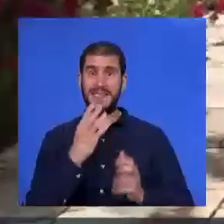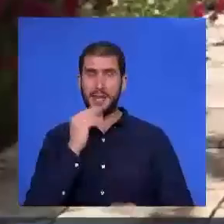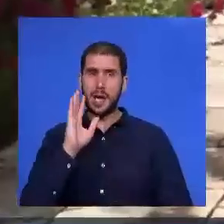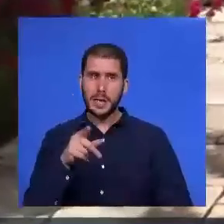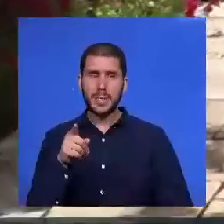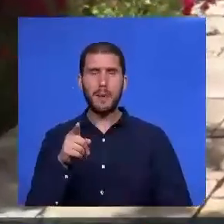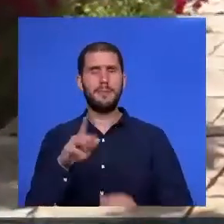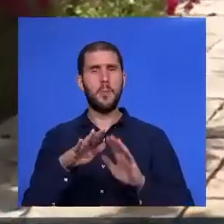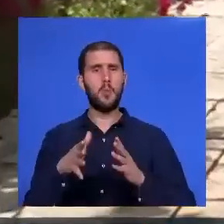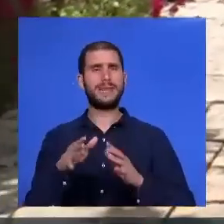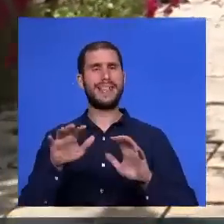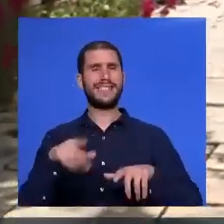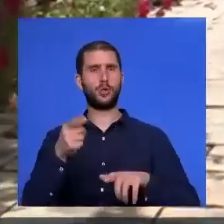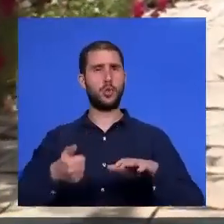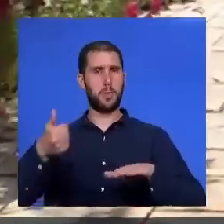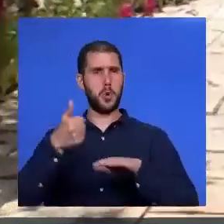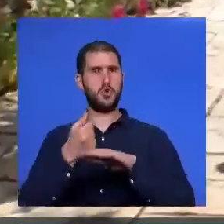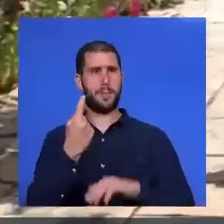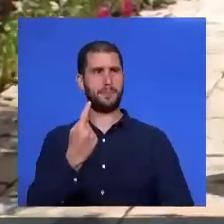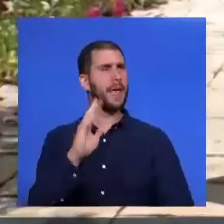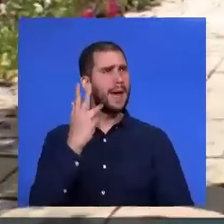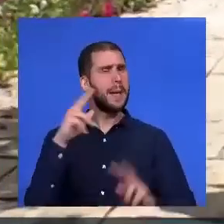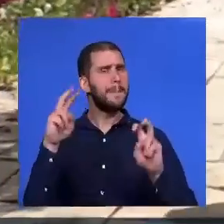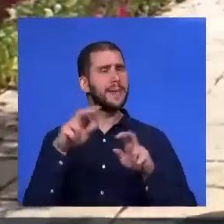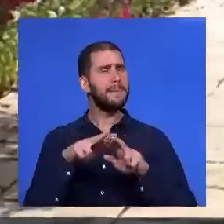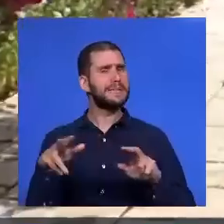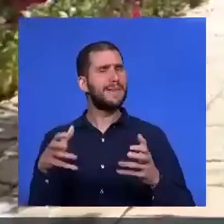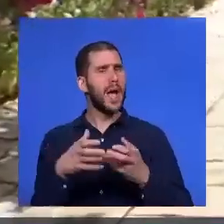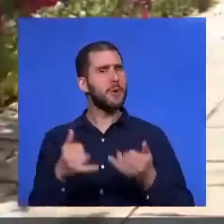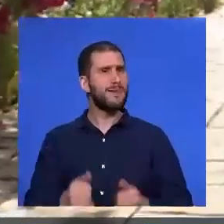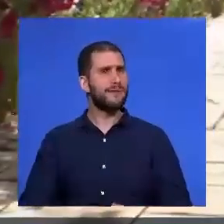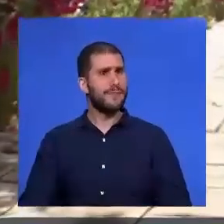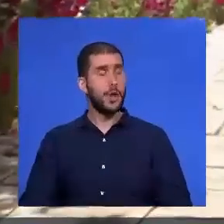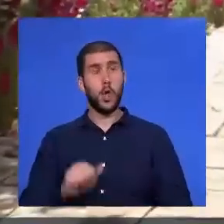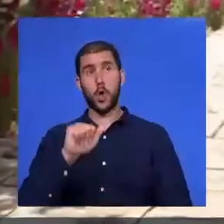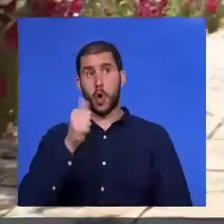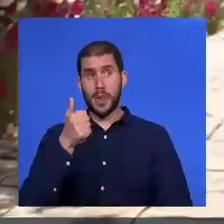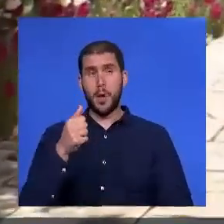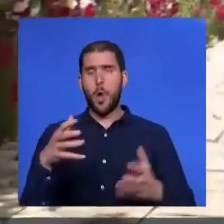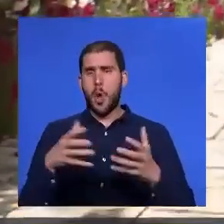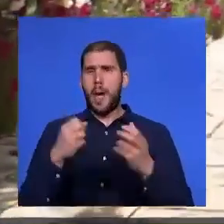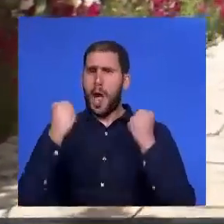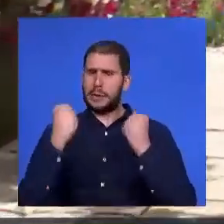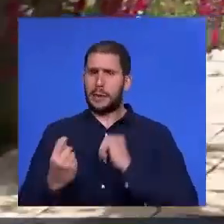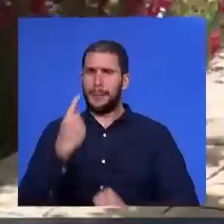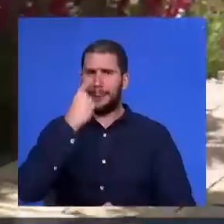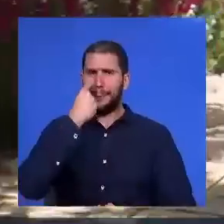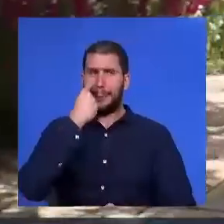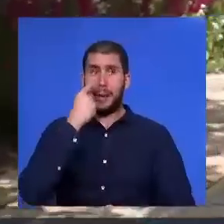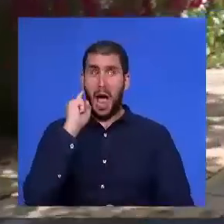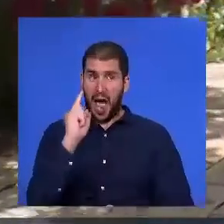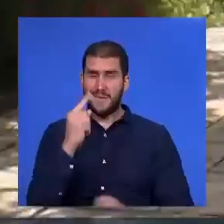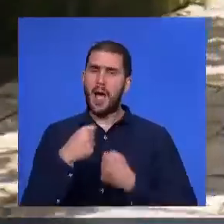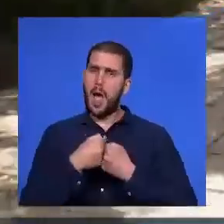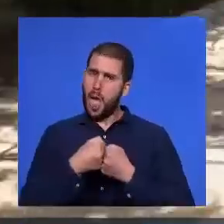למוסד הנשיאות שהוא עומד בראשו. איך היית מגדיר את מצב האומה? אז תראי, קודם כל היא אומה חזקה ומרשימה מאוד, ועם זאת היא מאותגרת